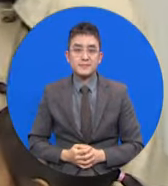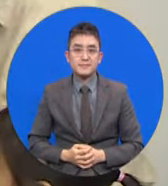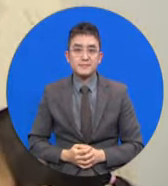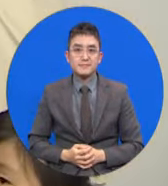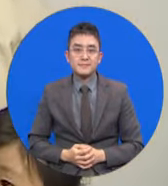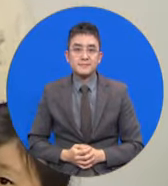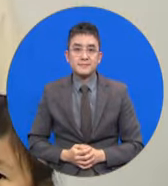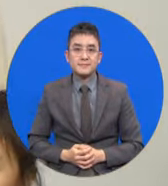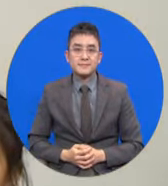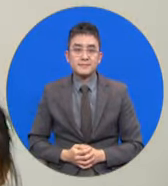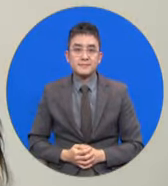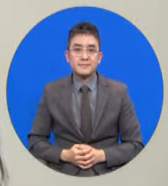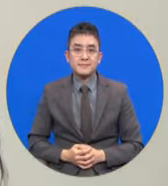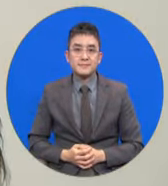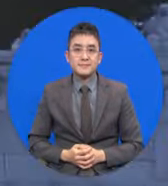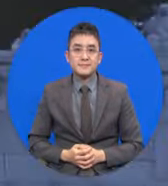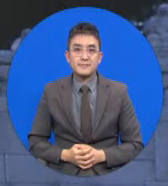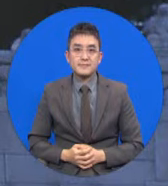이세아입니다.